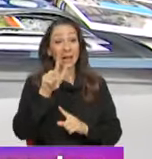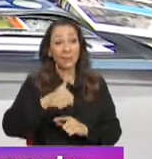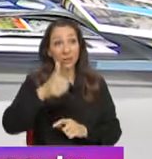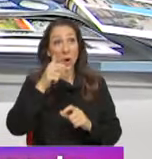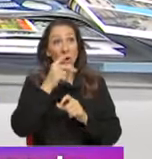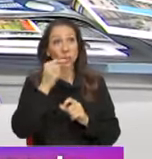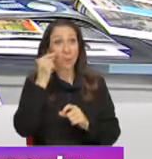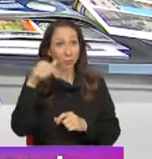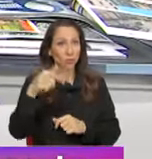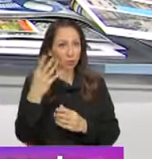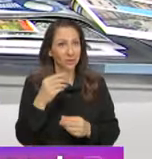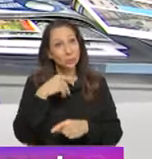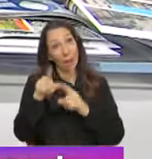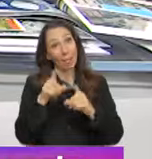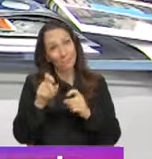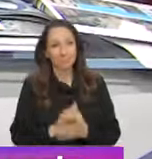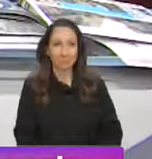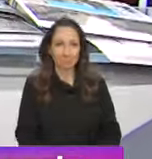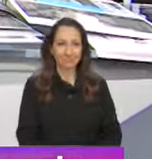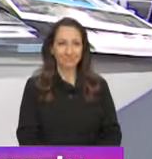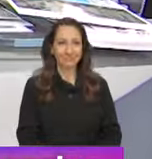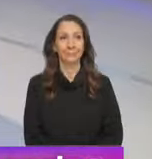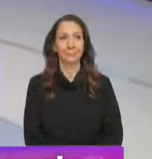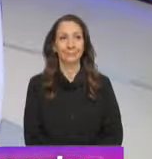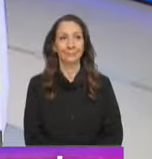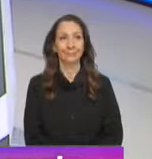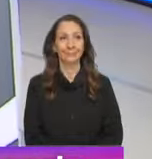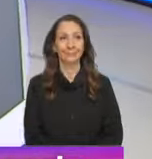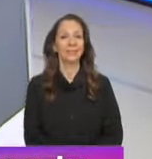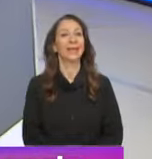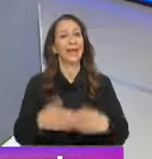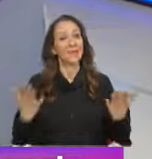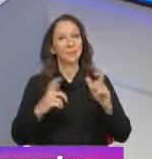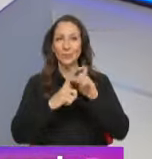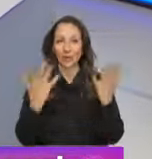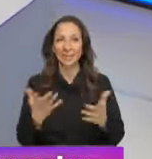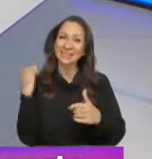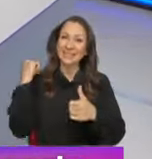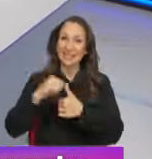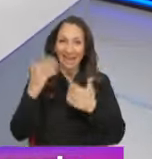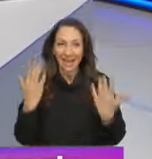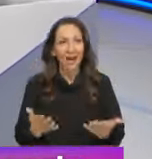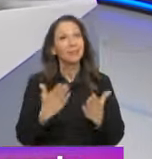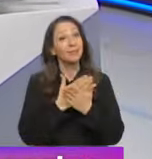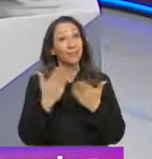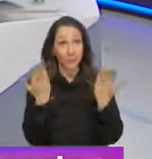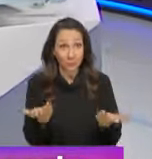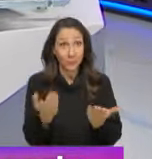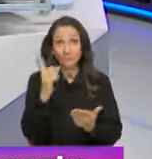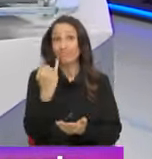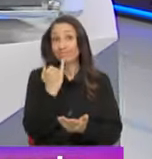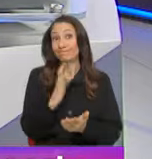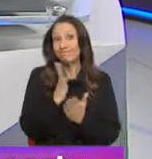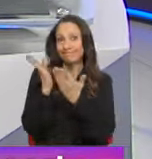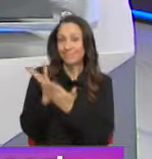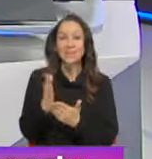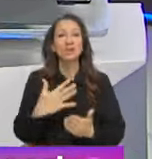Özgür Çelik burada olacak kendisine soralım efendim günaydın bir kez daha hep devam ediyoruz bir konuğumuz